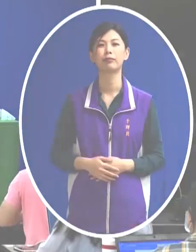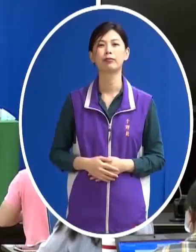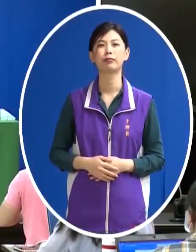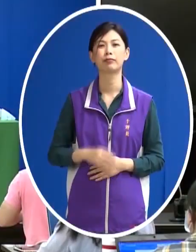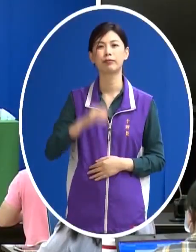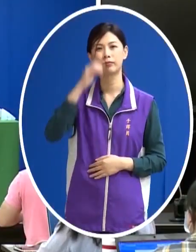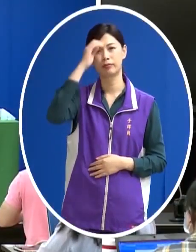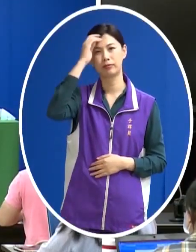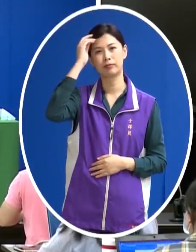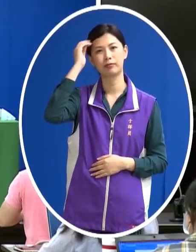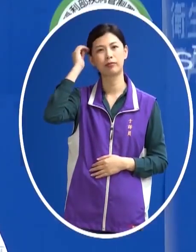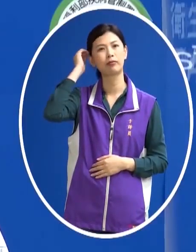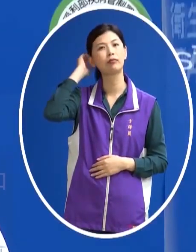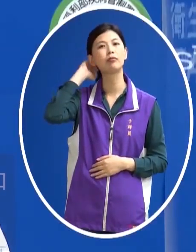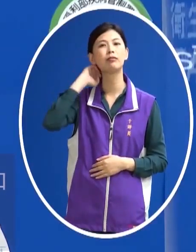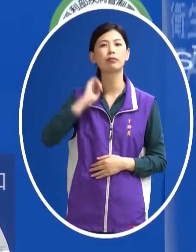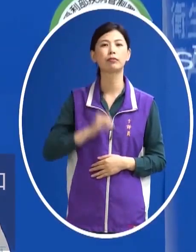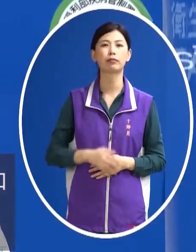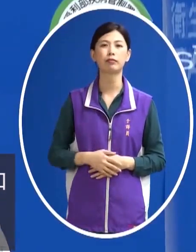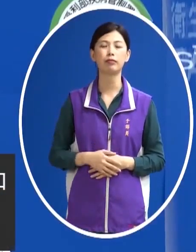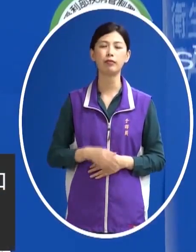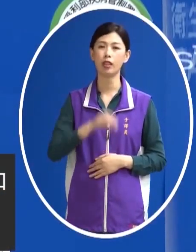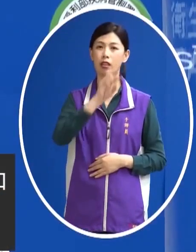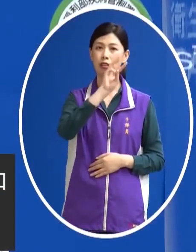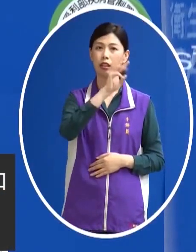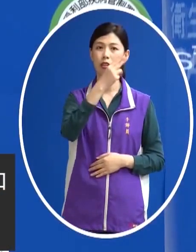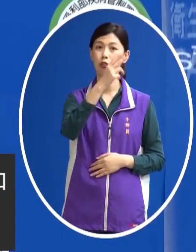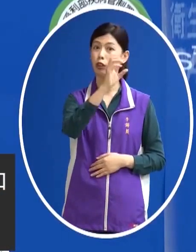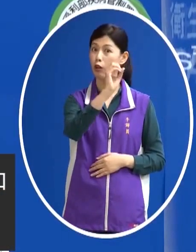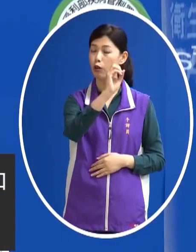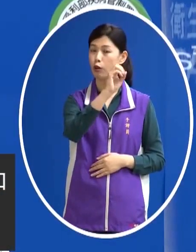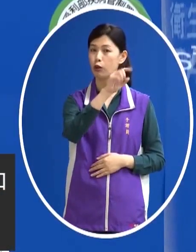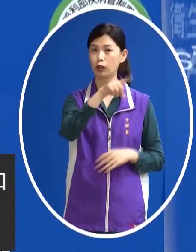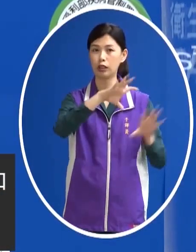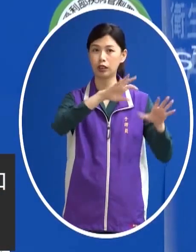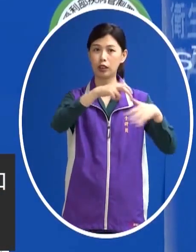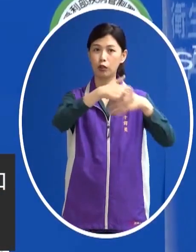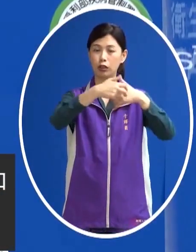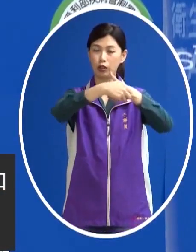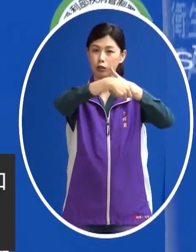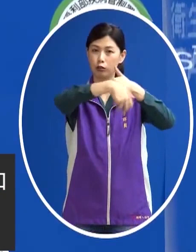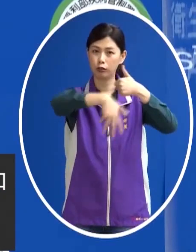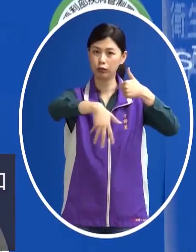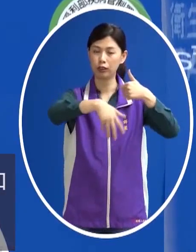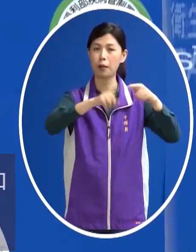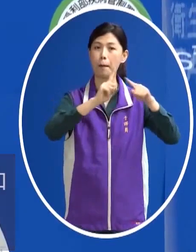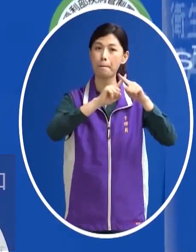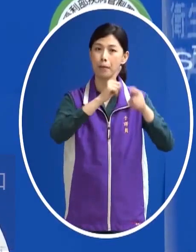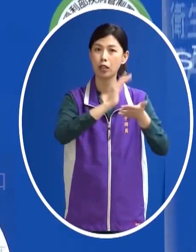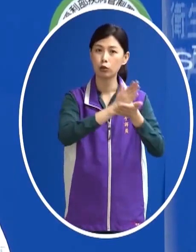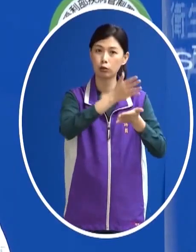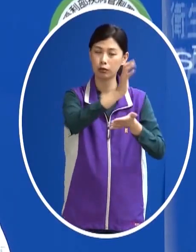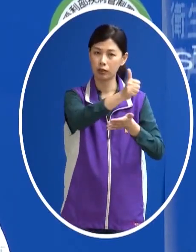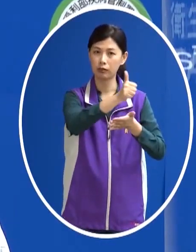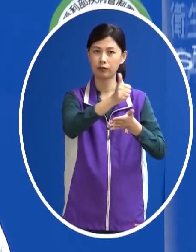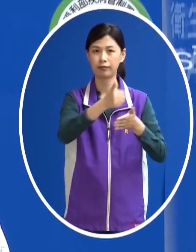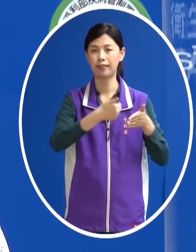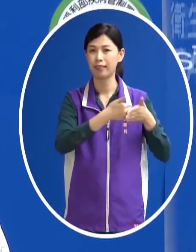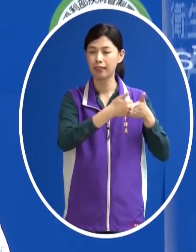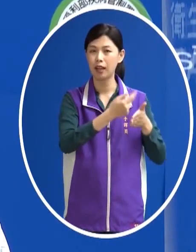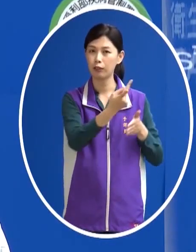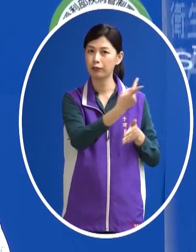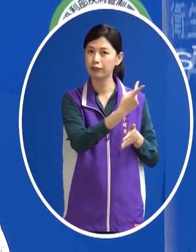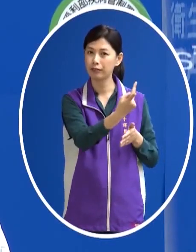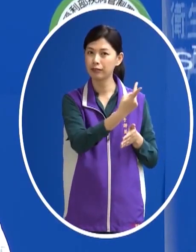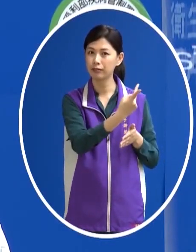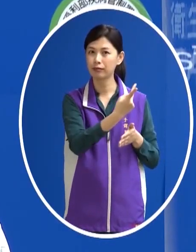好，我想就是这次大概 WHO 这个我们的秘书长跟中国相关，我